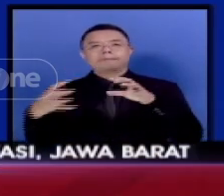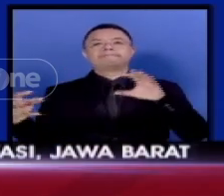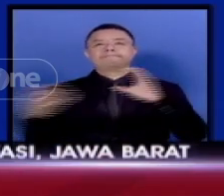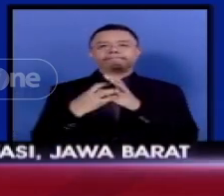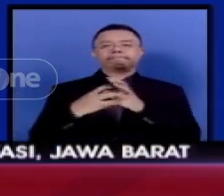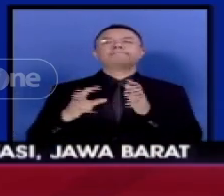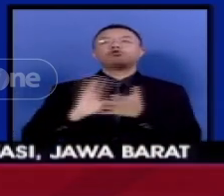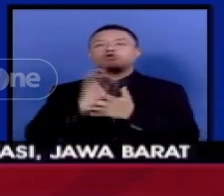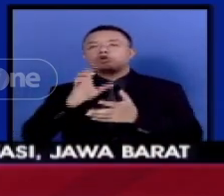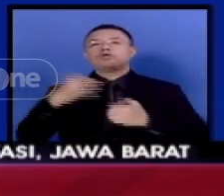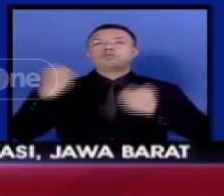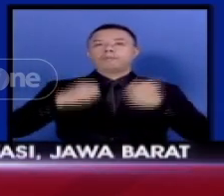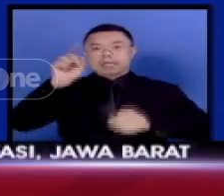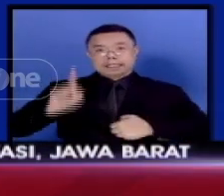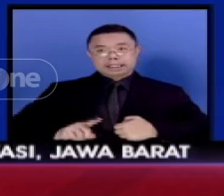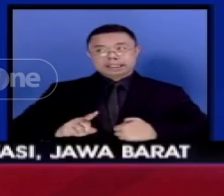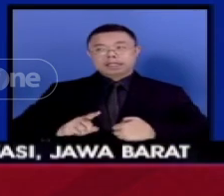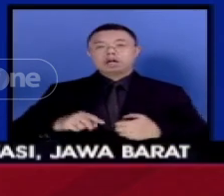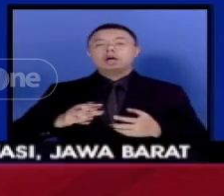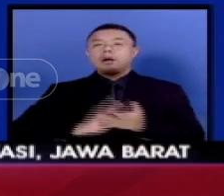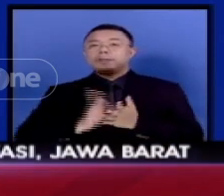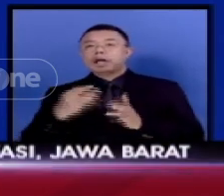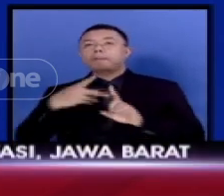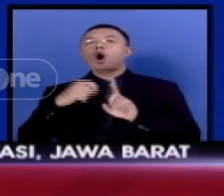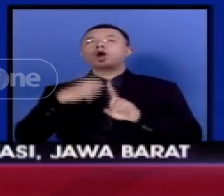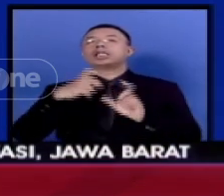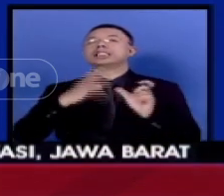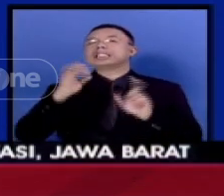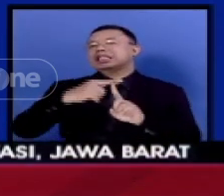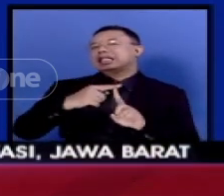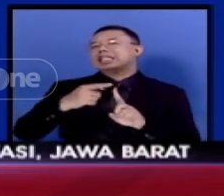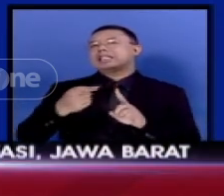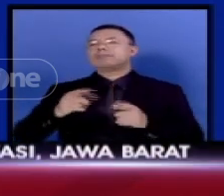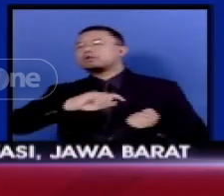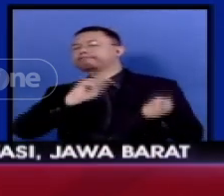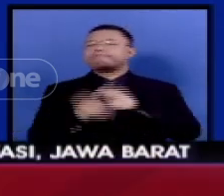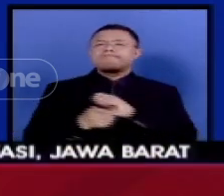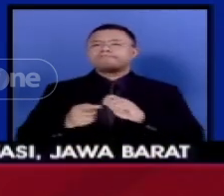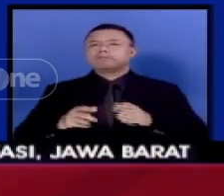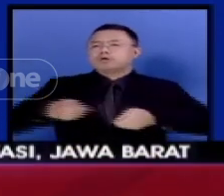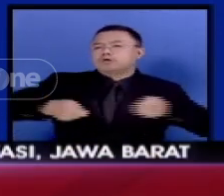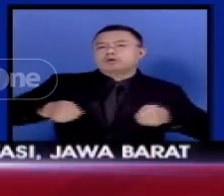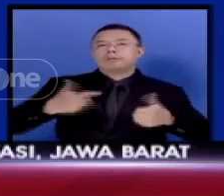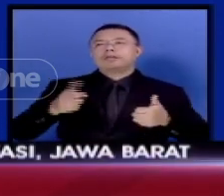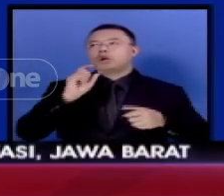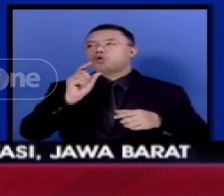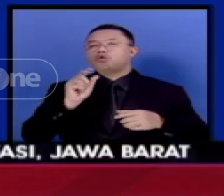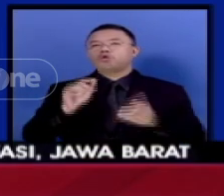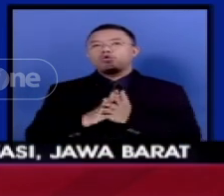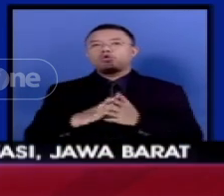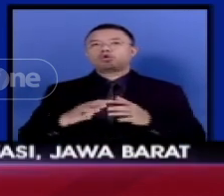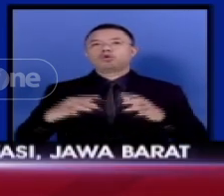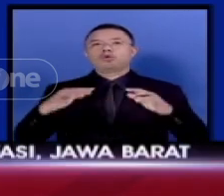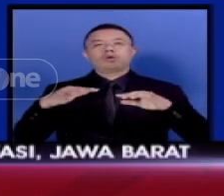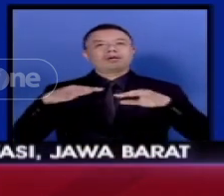boxid yang bisa diolah menjadi aluminium dan kemudian dapat dimanfaatkan untuk kerangka